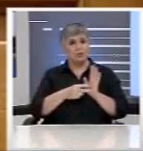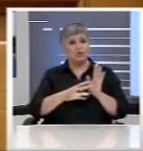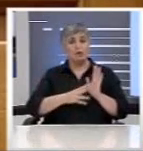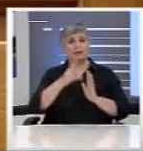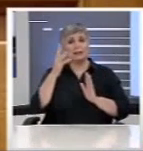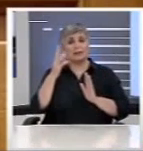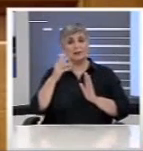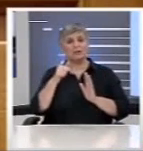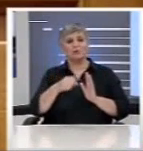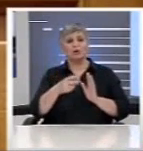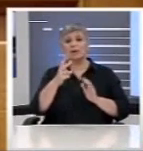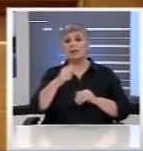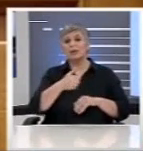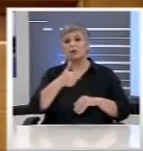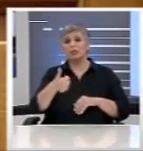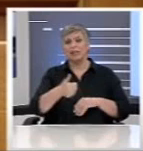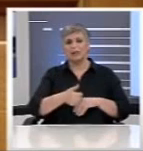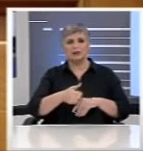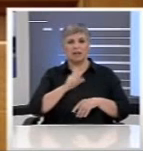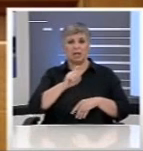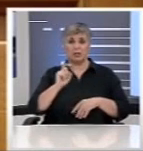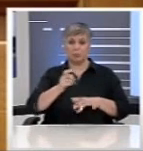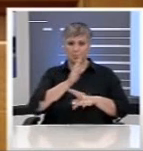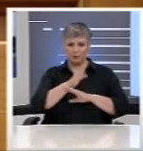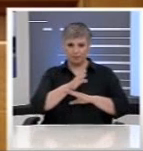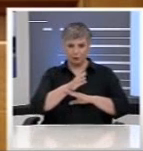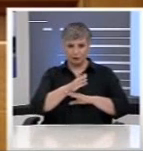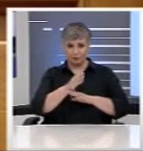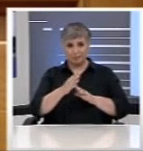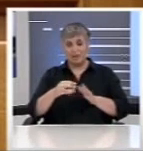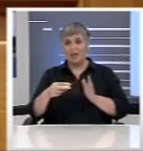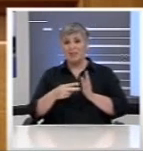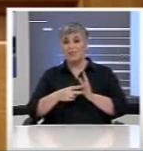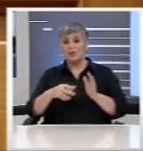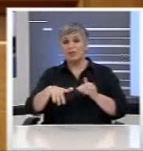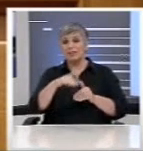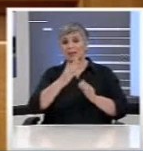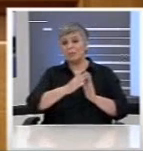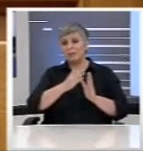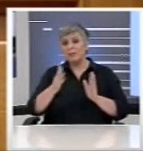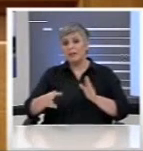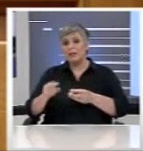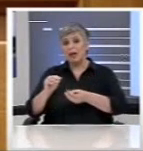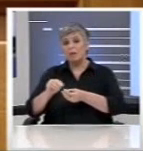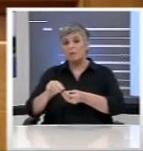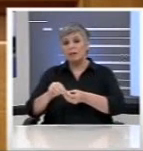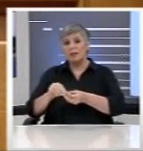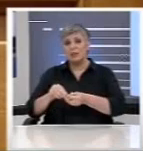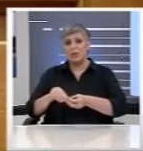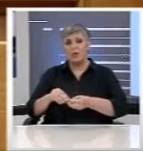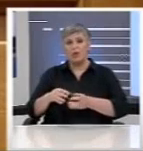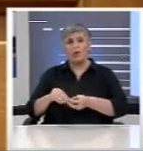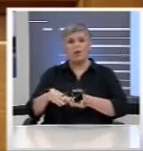ήταν 26.620.000. Από το 15 στις 30 Απριλίου του 2017 τα βεβαιωθέντα ποσά